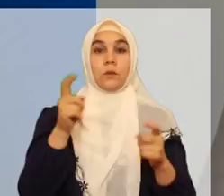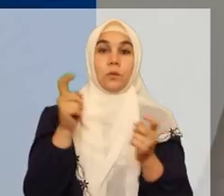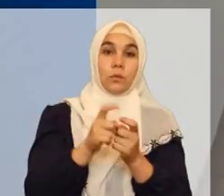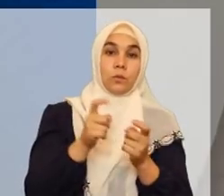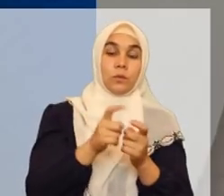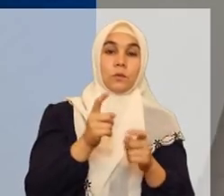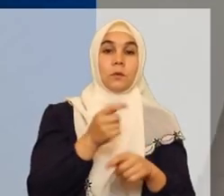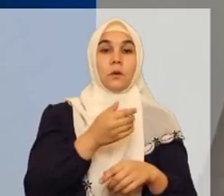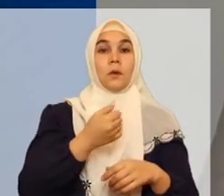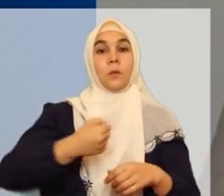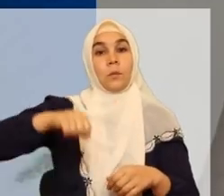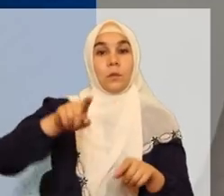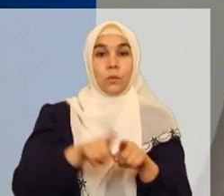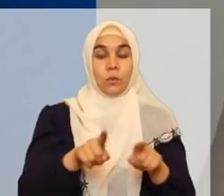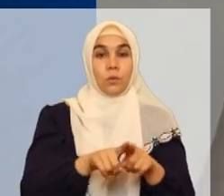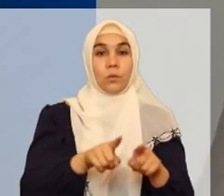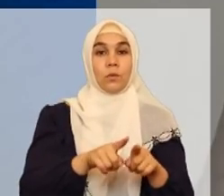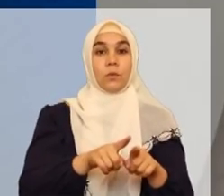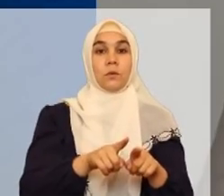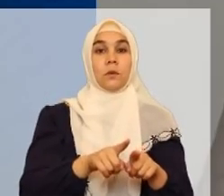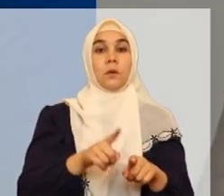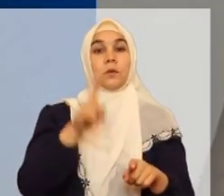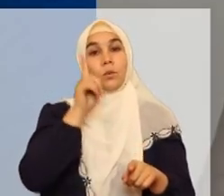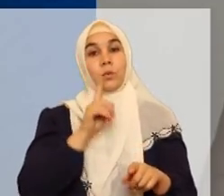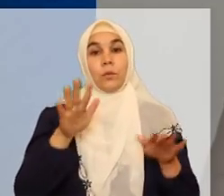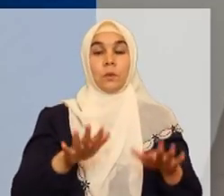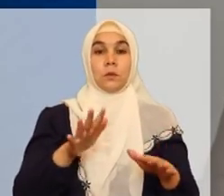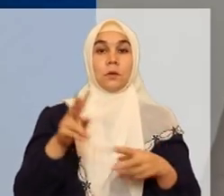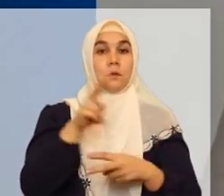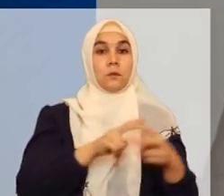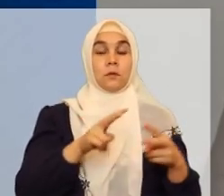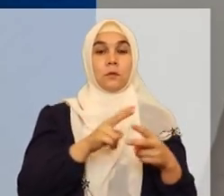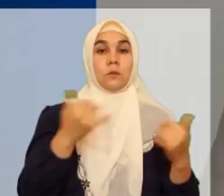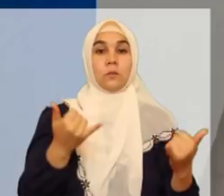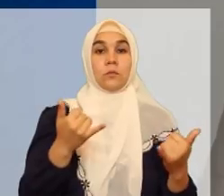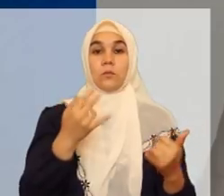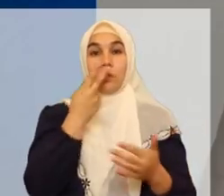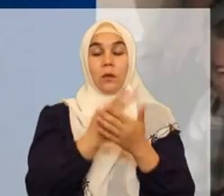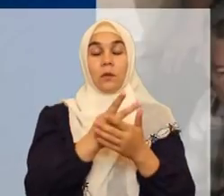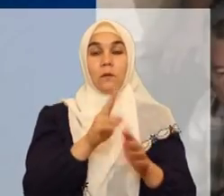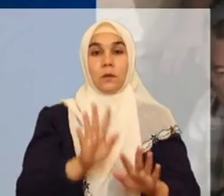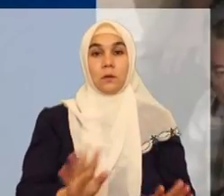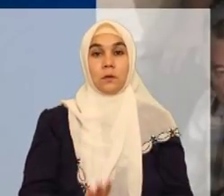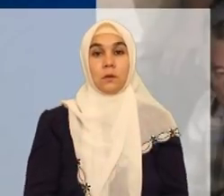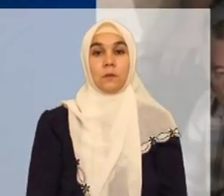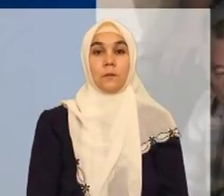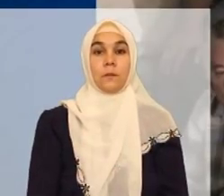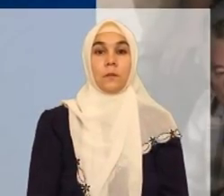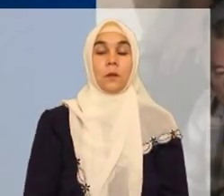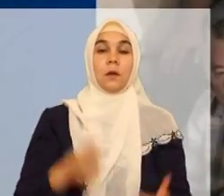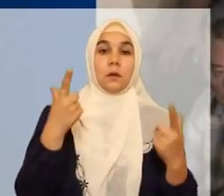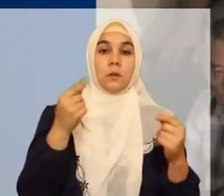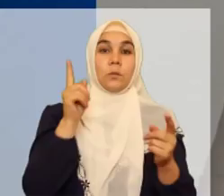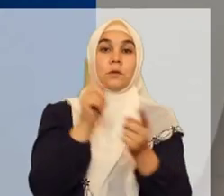bir-birini surishdan o'ziga qulayroq joy tanlashdan boshqa narsa bo'lib ko'rinmaydi.